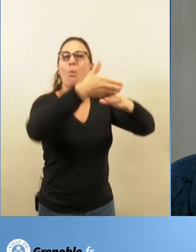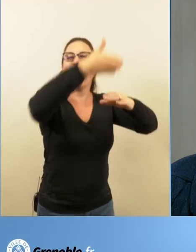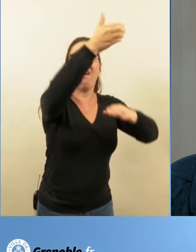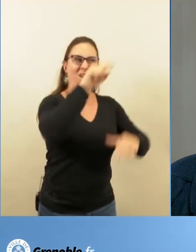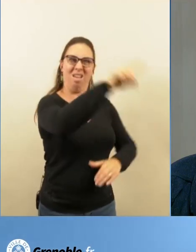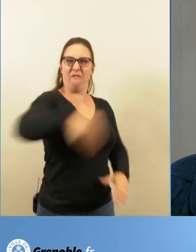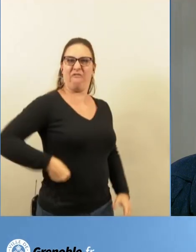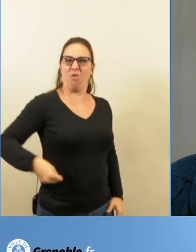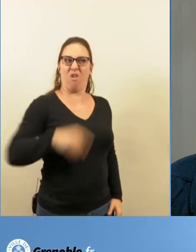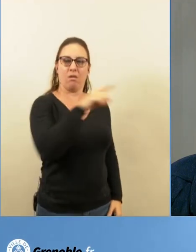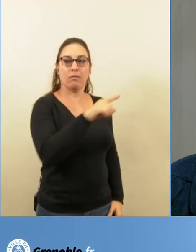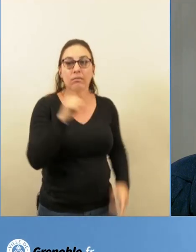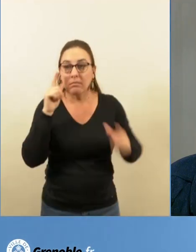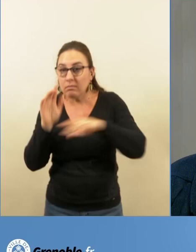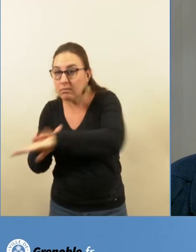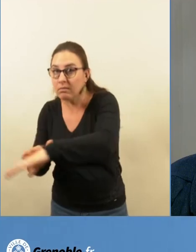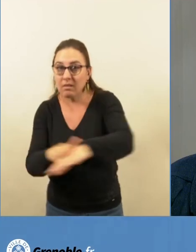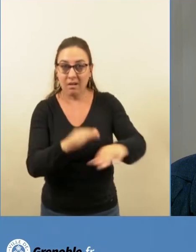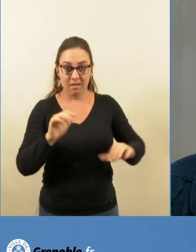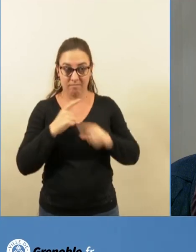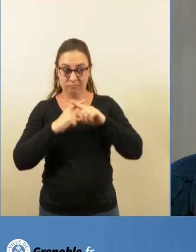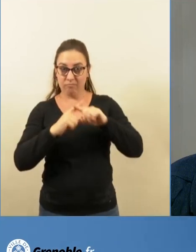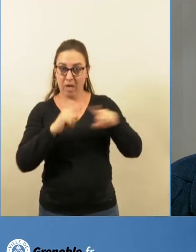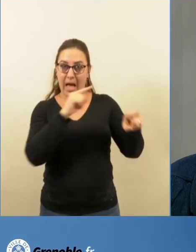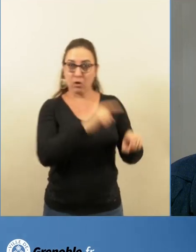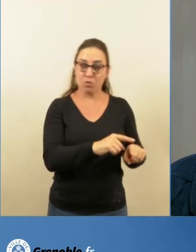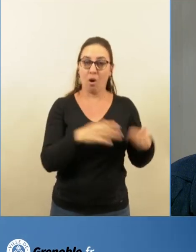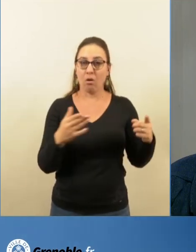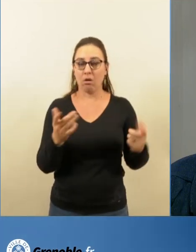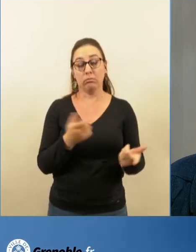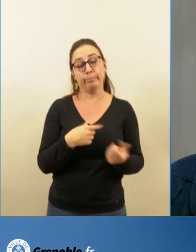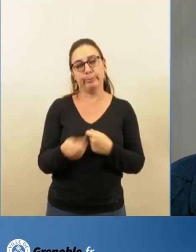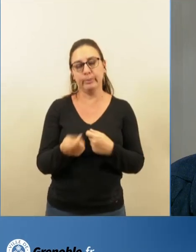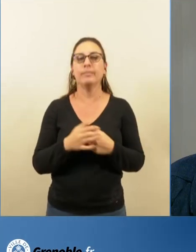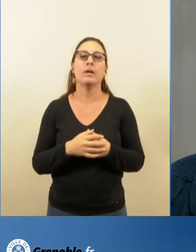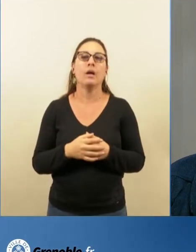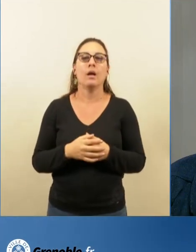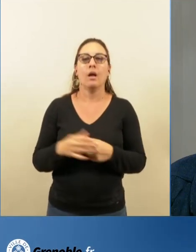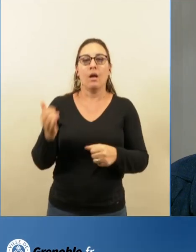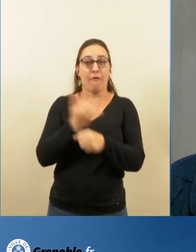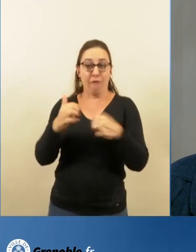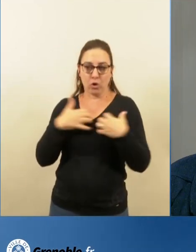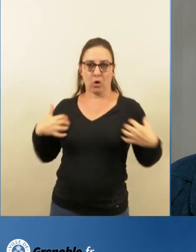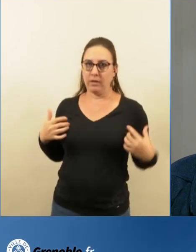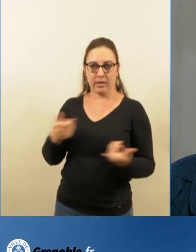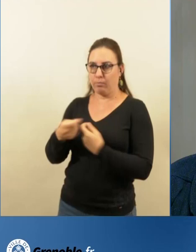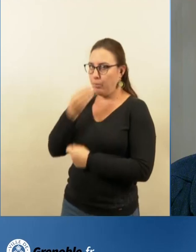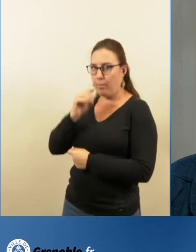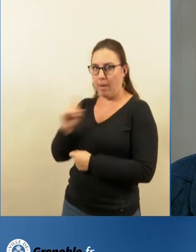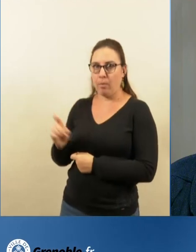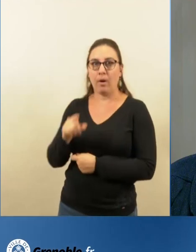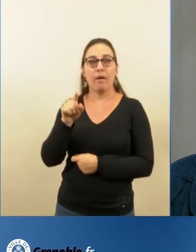celles et ceux qui voudraient reprendre cet argument si je puis dire fumeux en tout cas faux scientifiquement à lire de près